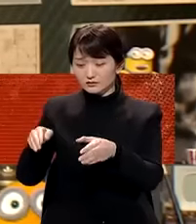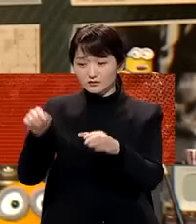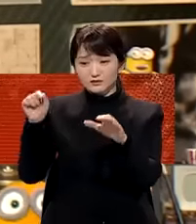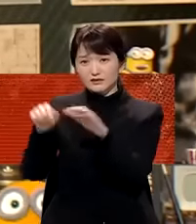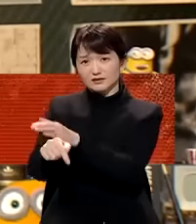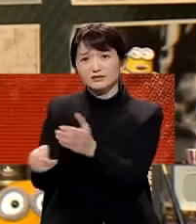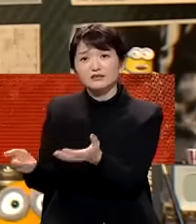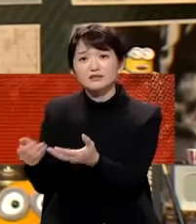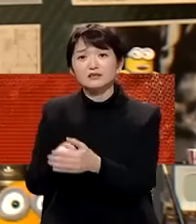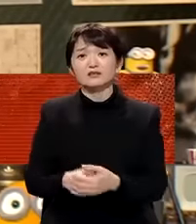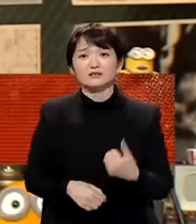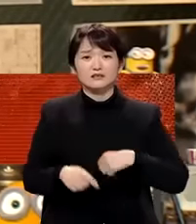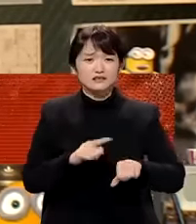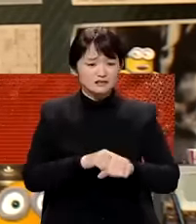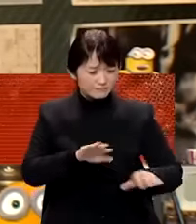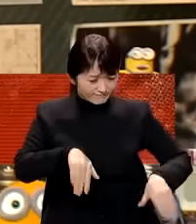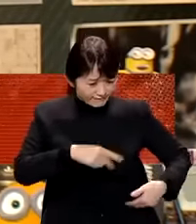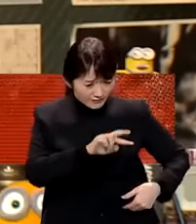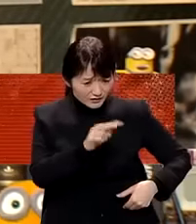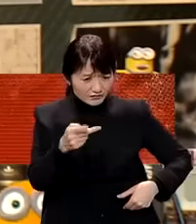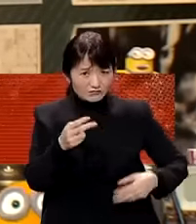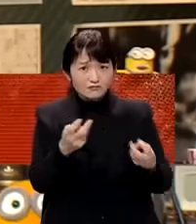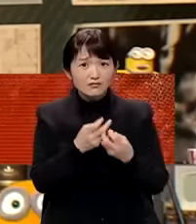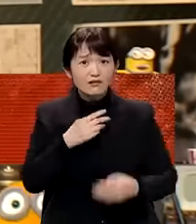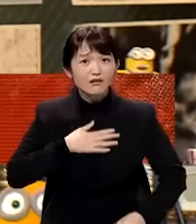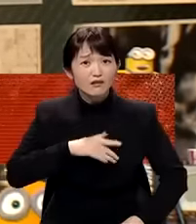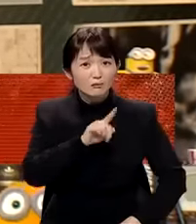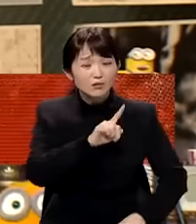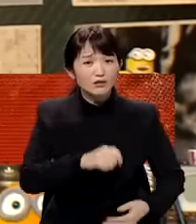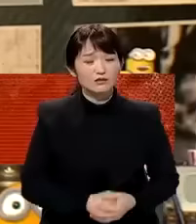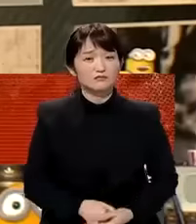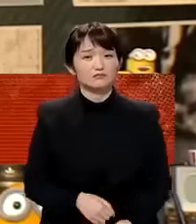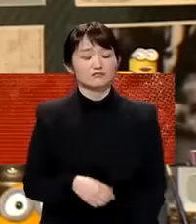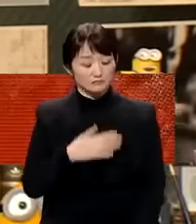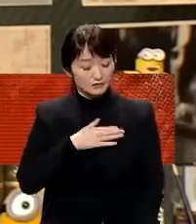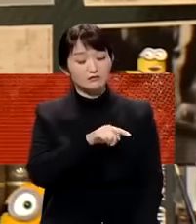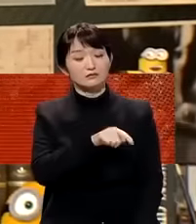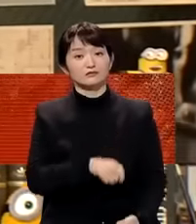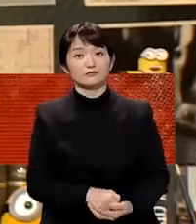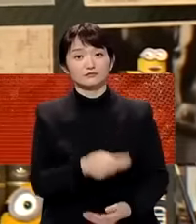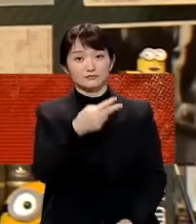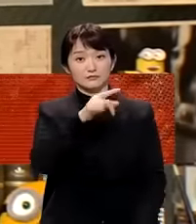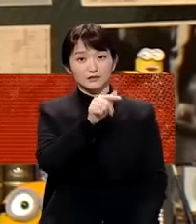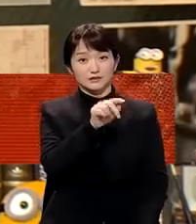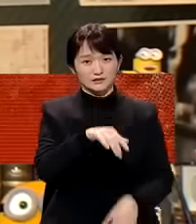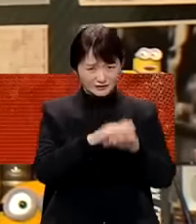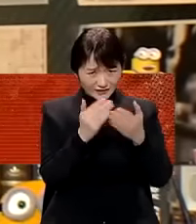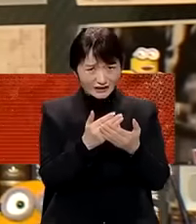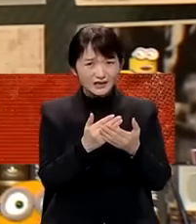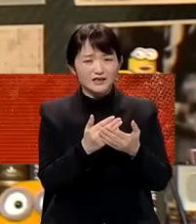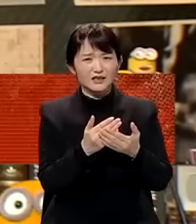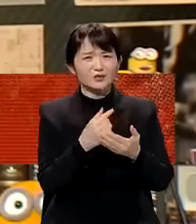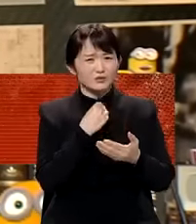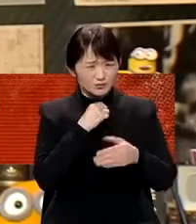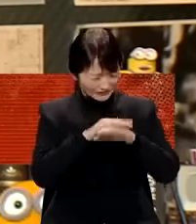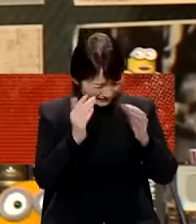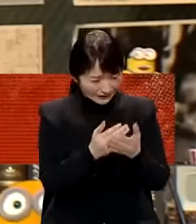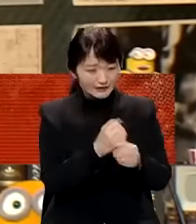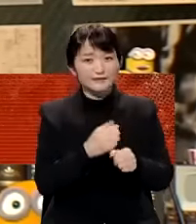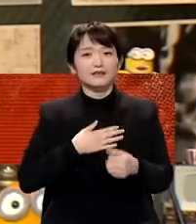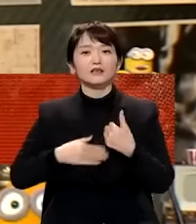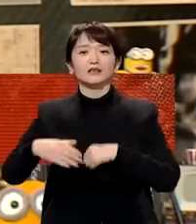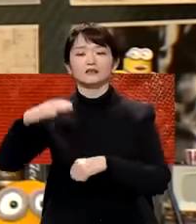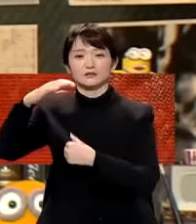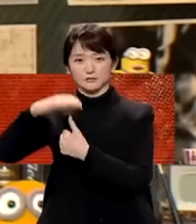지윤이 기적이 가는 방법 알긴 알아라 그라라라 알았어 오케이 다 해 너 하고 싶은 거 다 해 내가 지우이 볼게